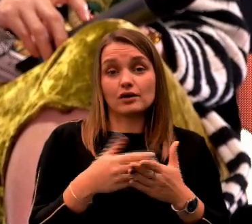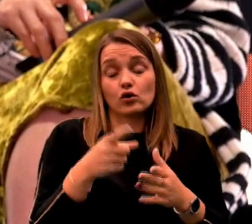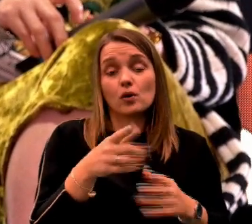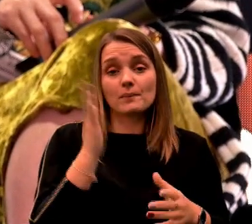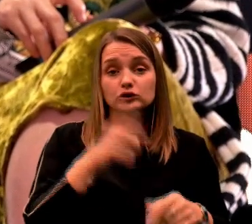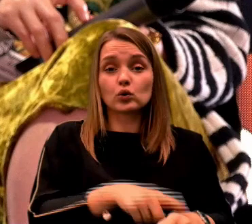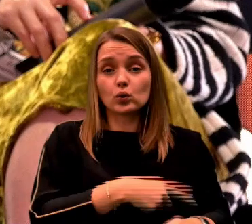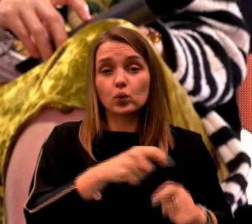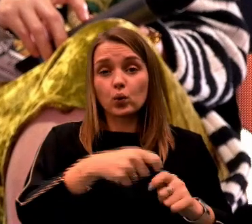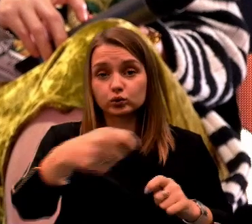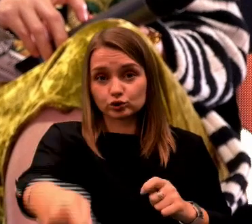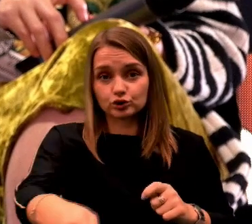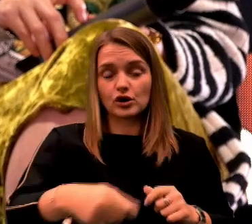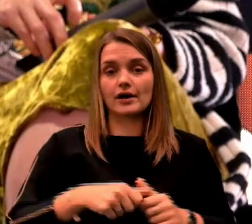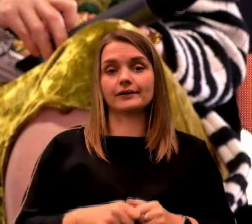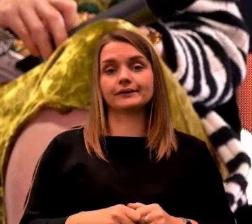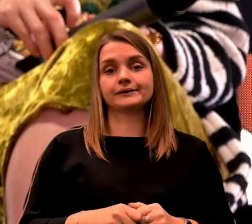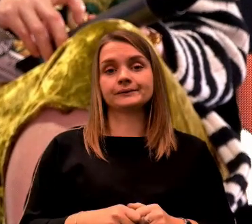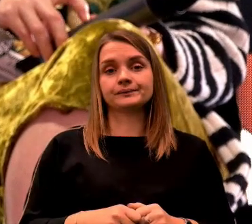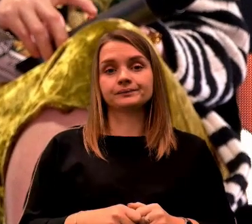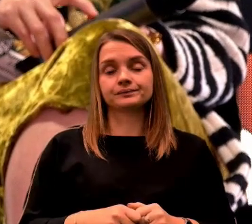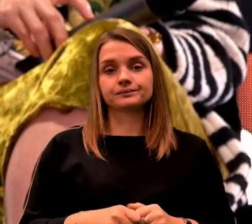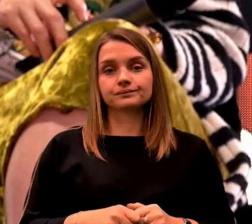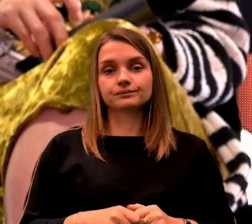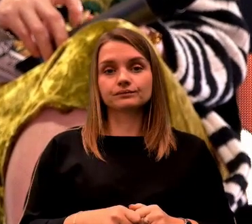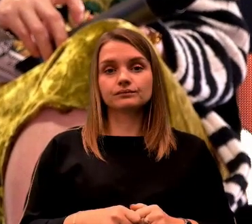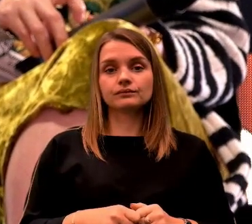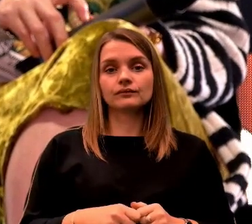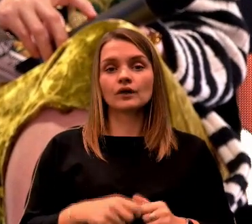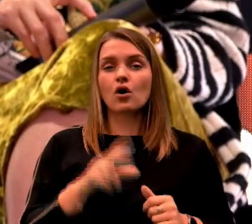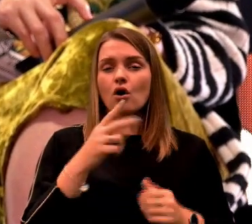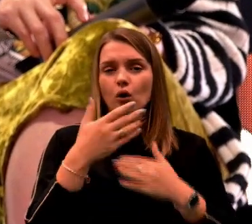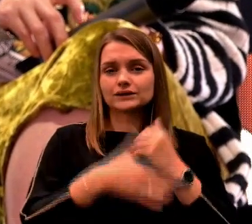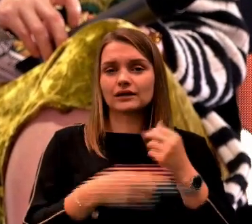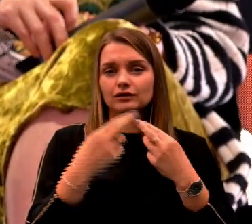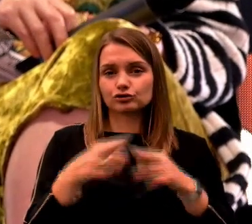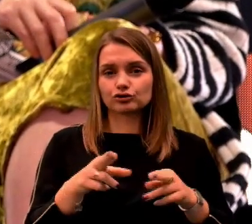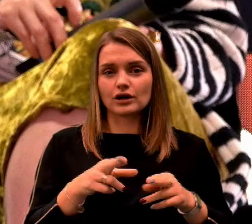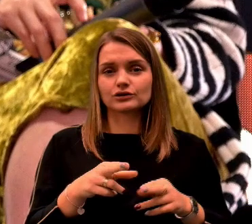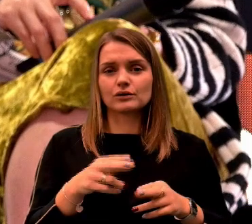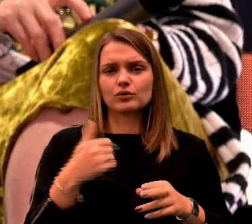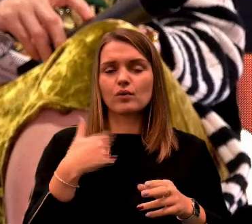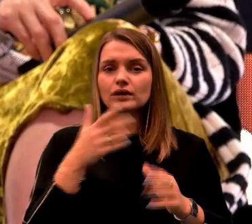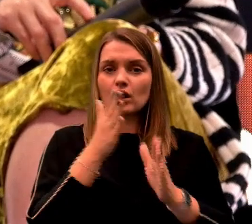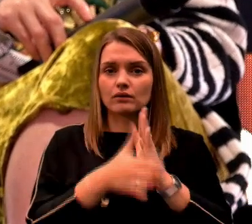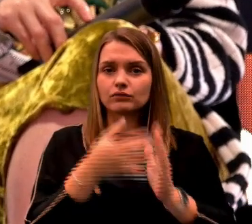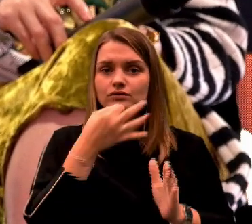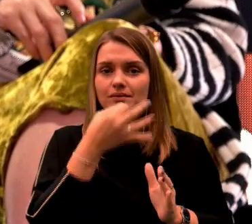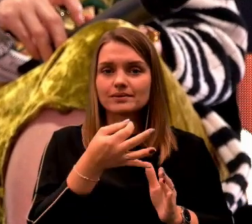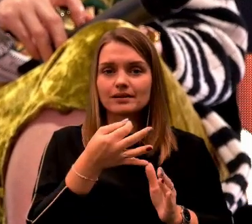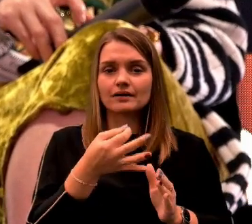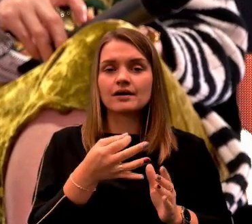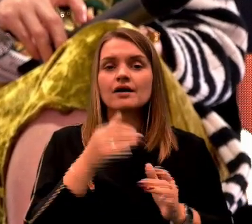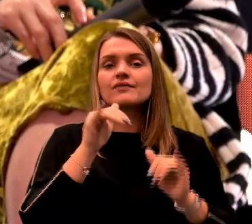i one są właśnie bardziej socjologiczne niż psychologiczne, prawda? Tak. I ostatnia rzecz, bo ja bym sobie zadał właśnie takie proste pytanie, w jaki sposób